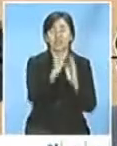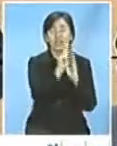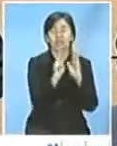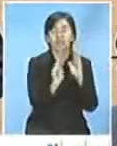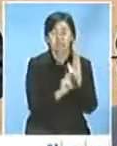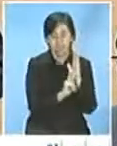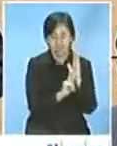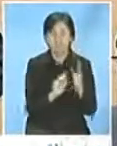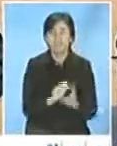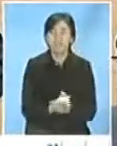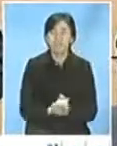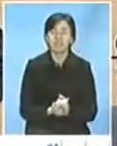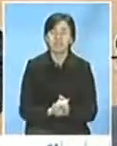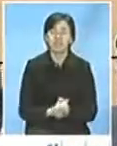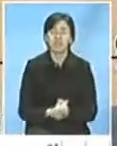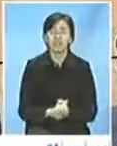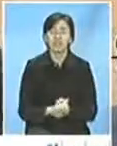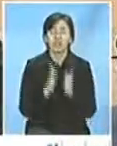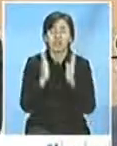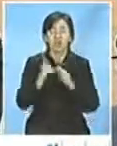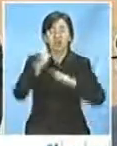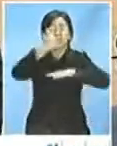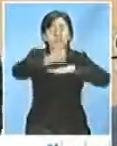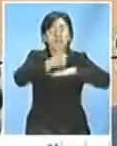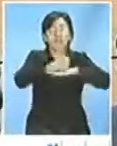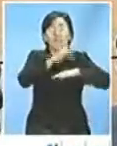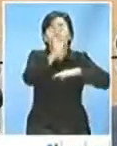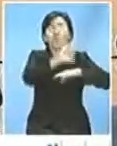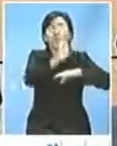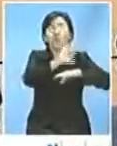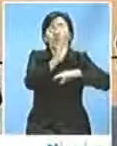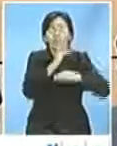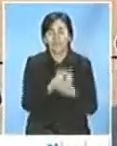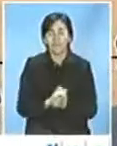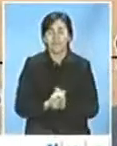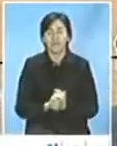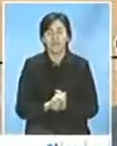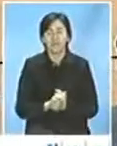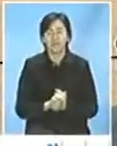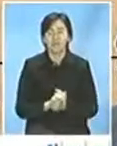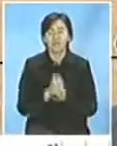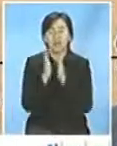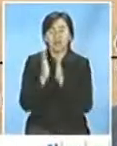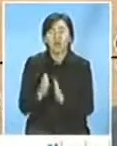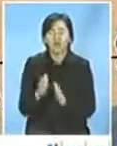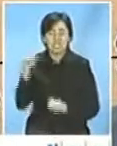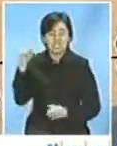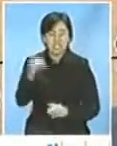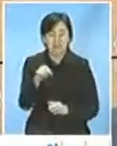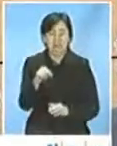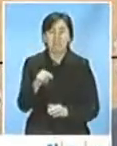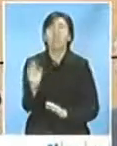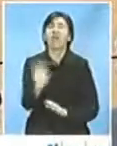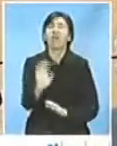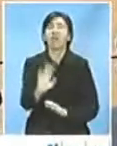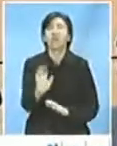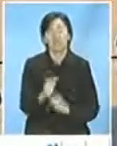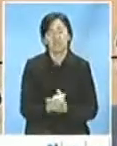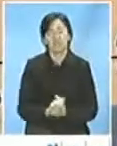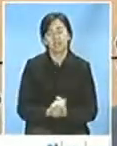ให้กับคนที่เป็นผู้นำจะให้ไม่ให้กับคนที่สั่งการท่าน